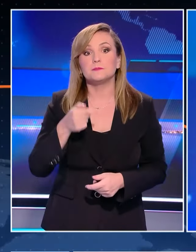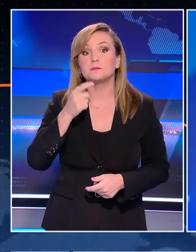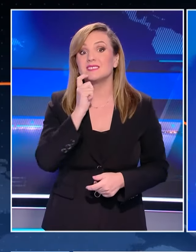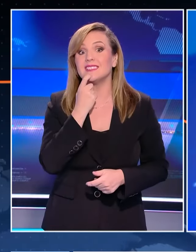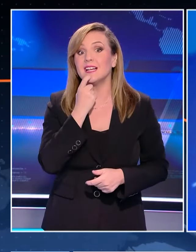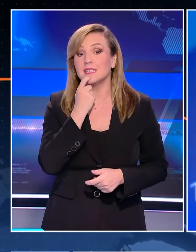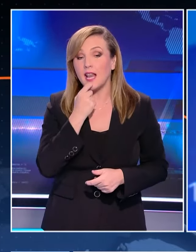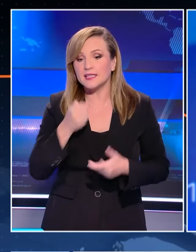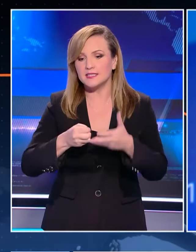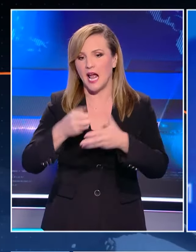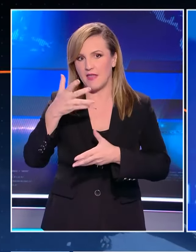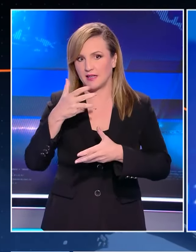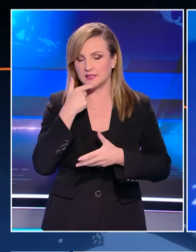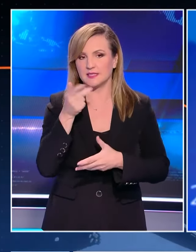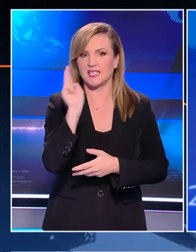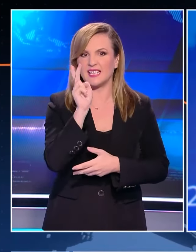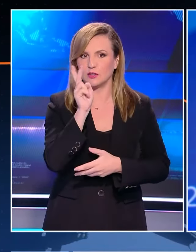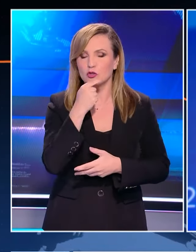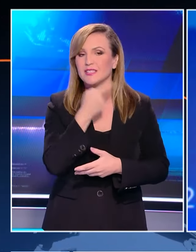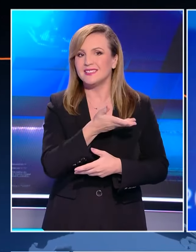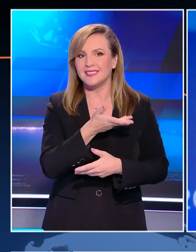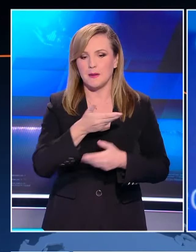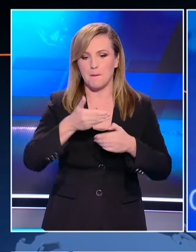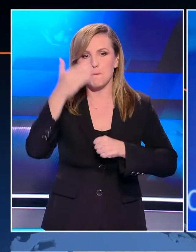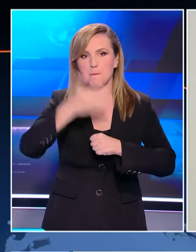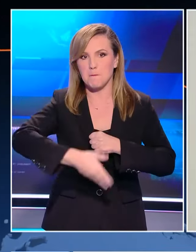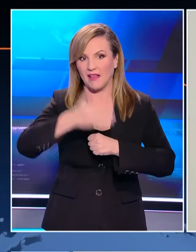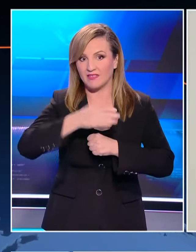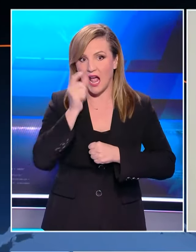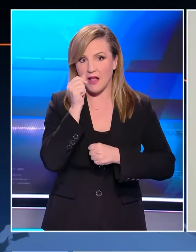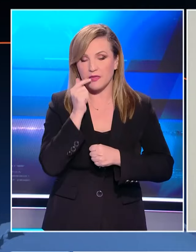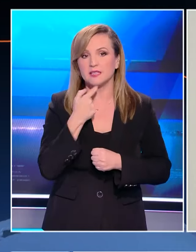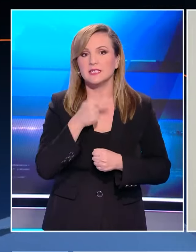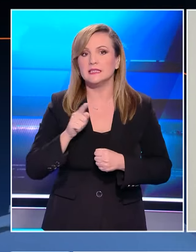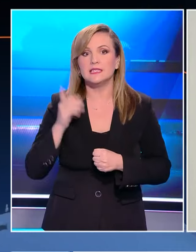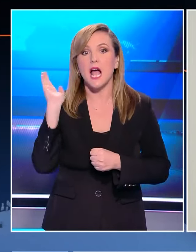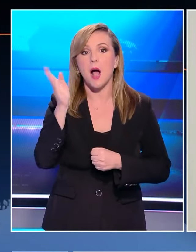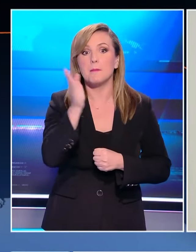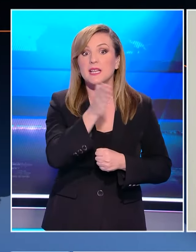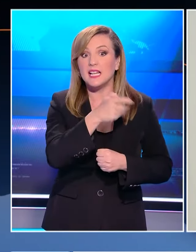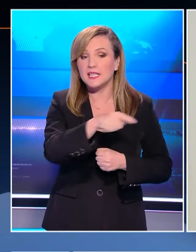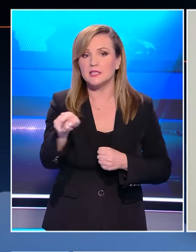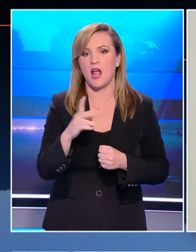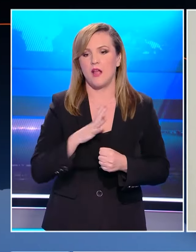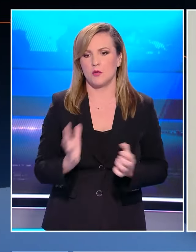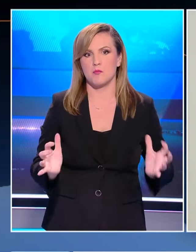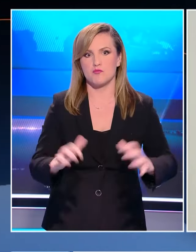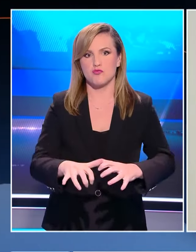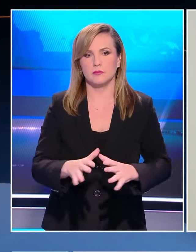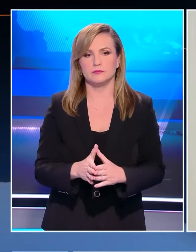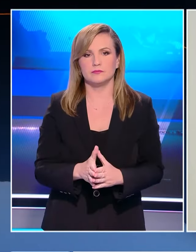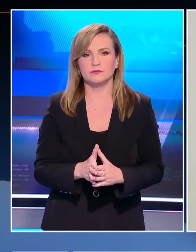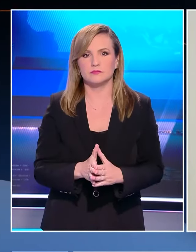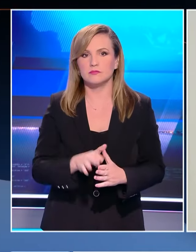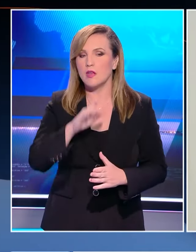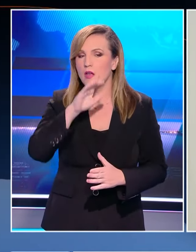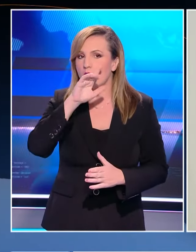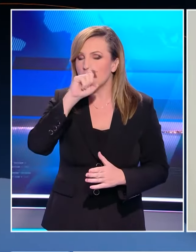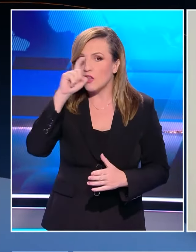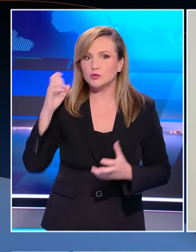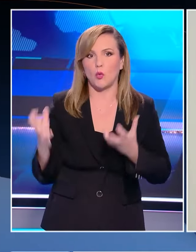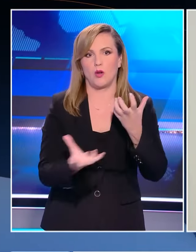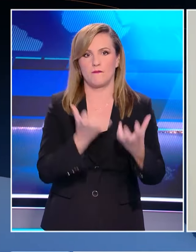ότι οι άνδρες των ΜΑΤ απειλούσαν τους διαδηλωτές. Είχαμε να αντιμετωπίσουμε μια δύσκολη φωτιά. Την μόνη μεγάλη